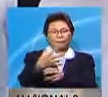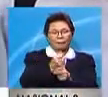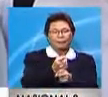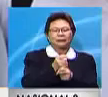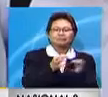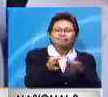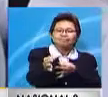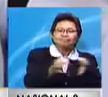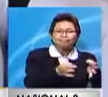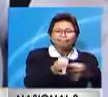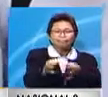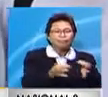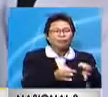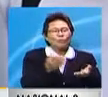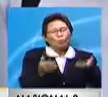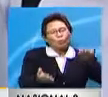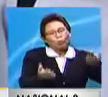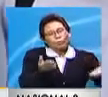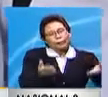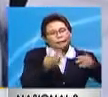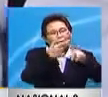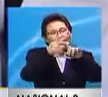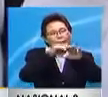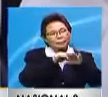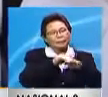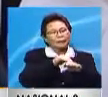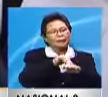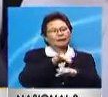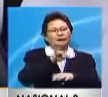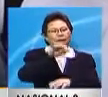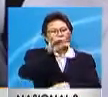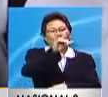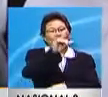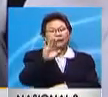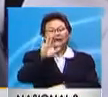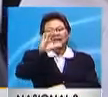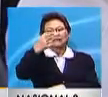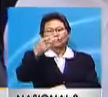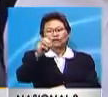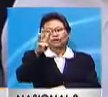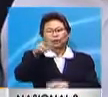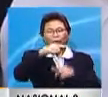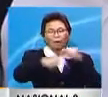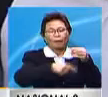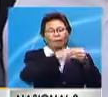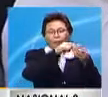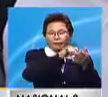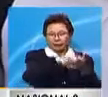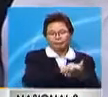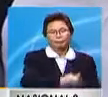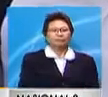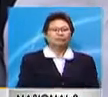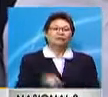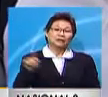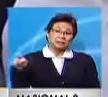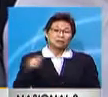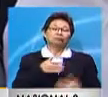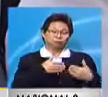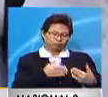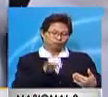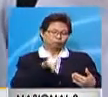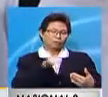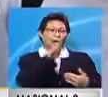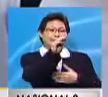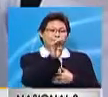penjelasan mungkin daripada yang berhormat CH ku berkenaan dengan perkara ini yang di mana dia mengakui bahawa